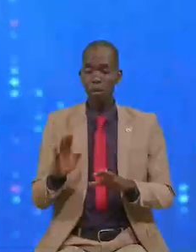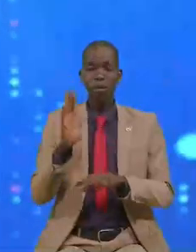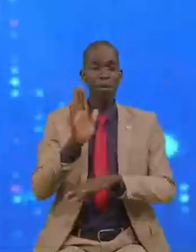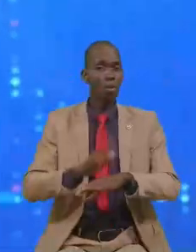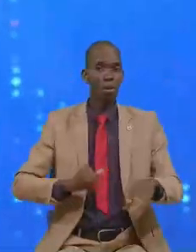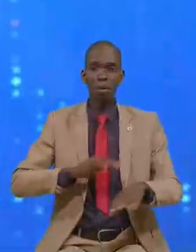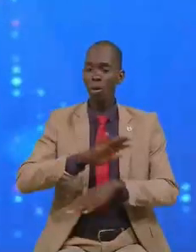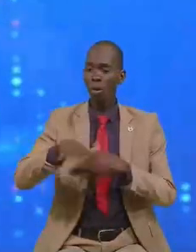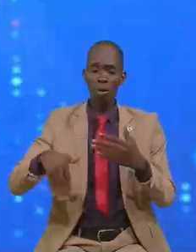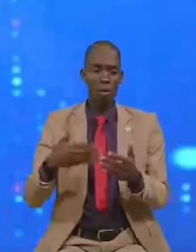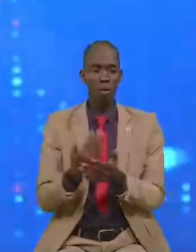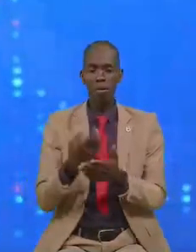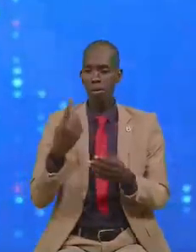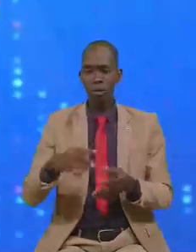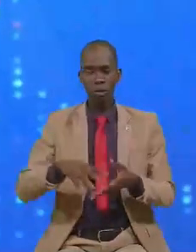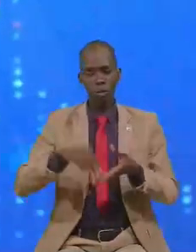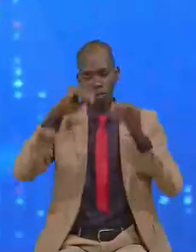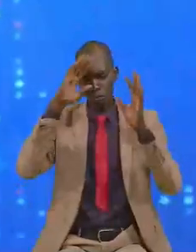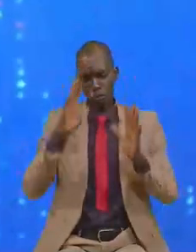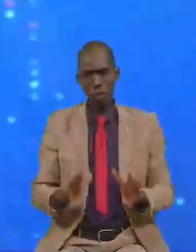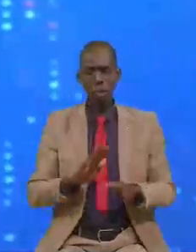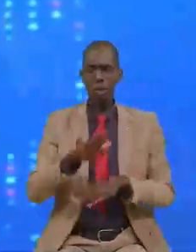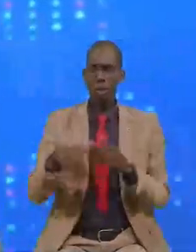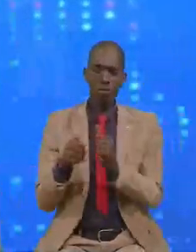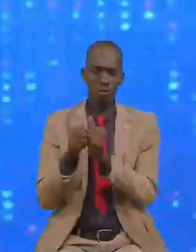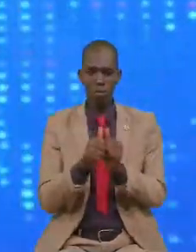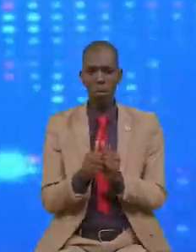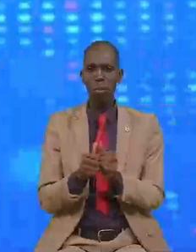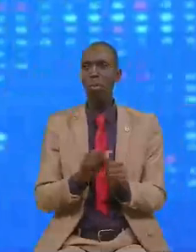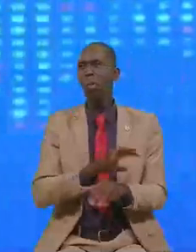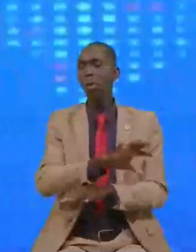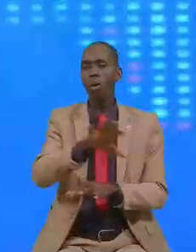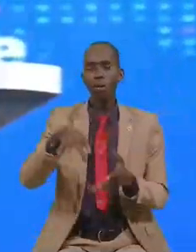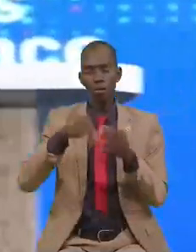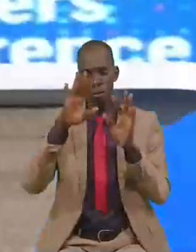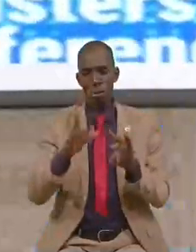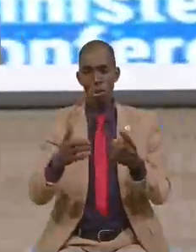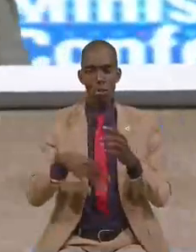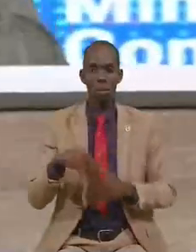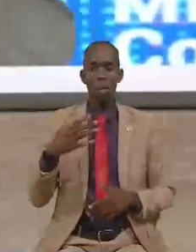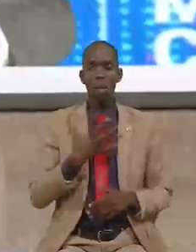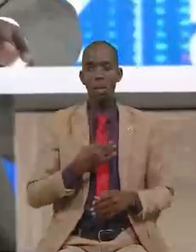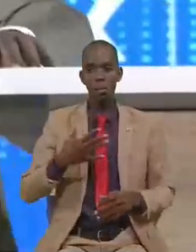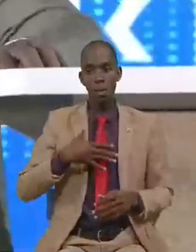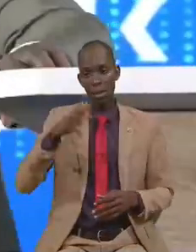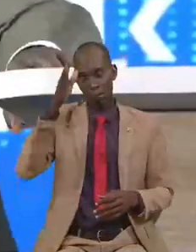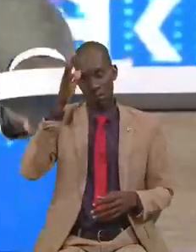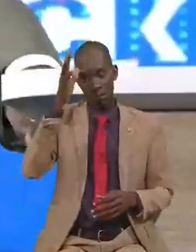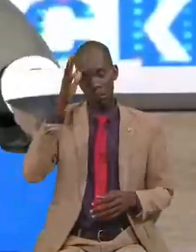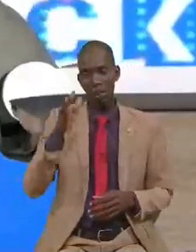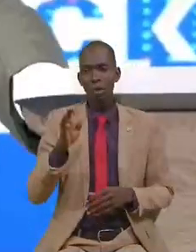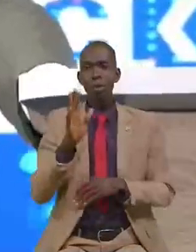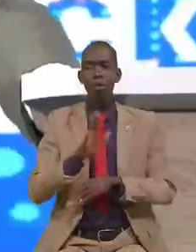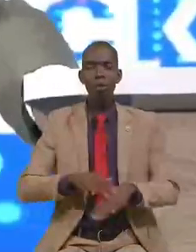écoliers. Et il l'a fait. Et mon père a dit, un garçon